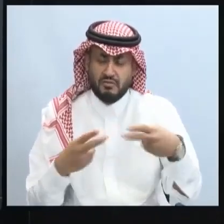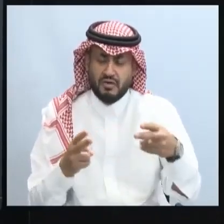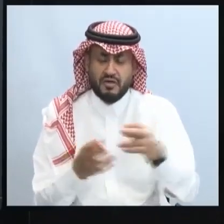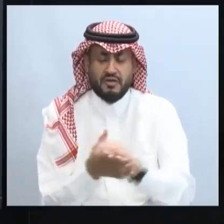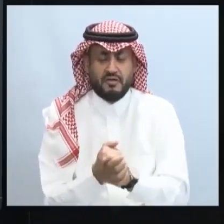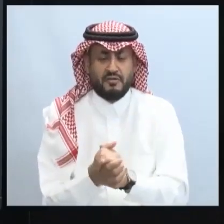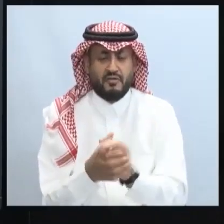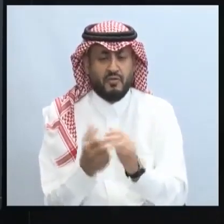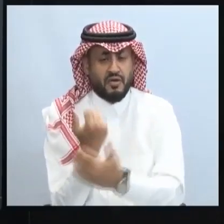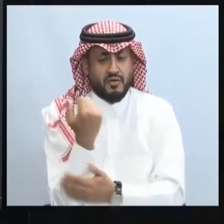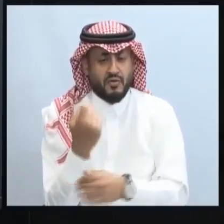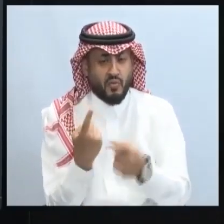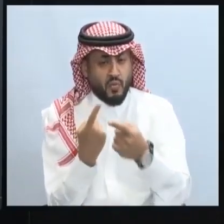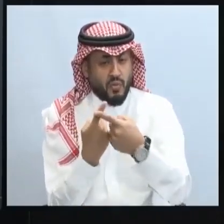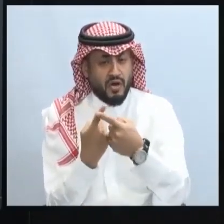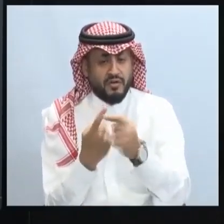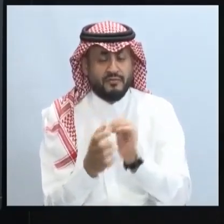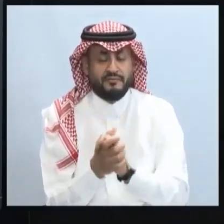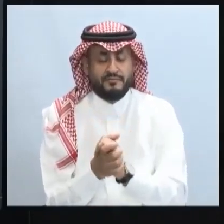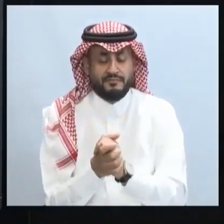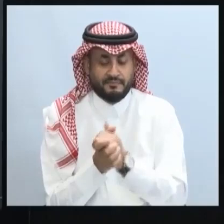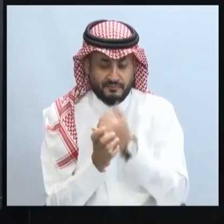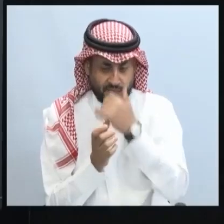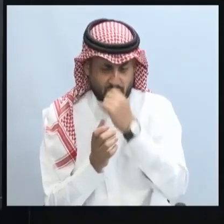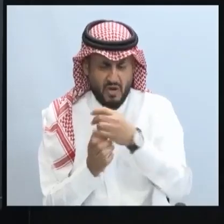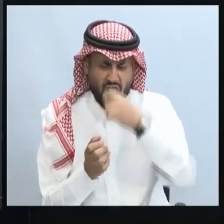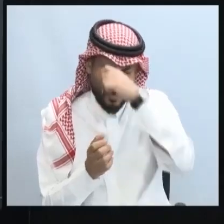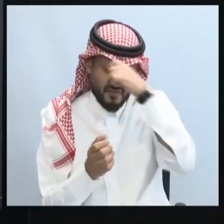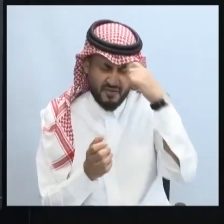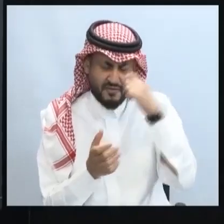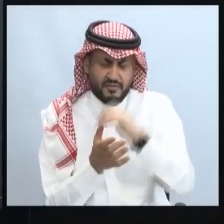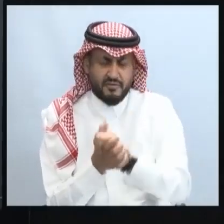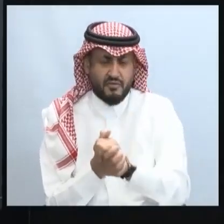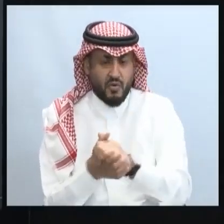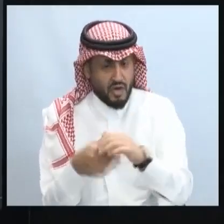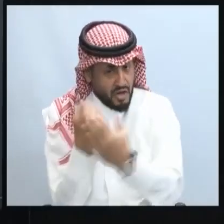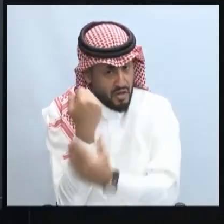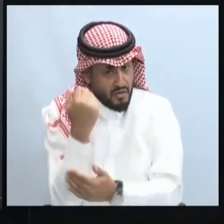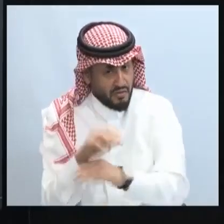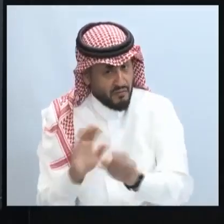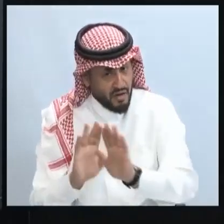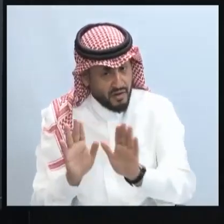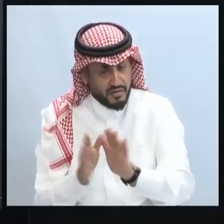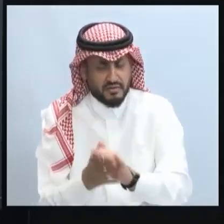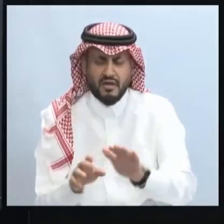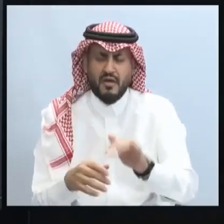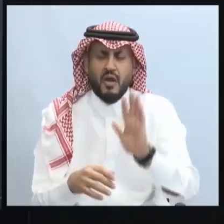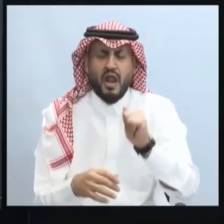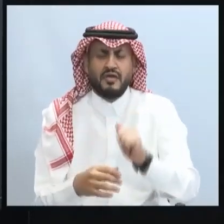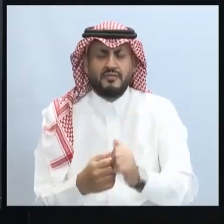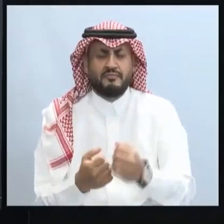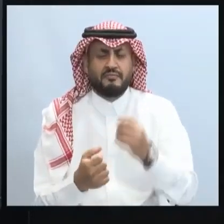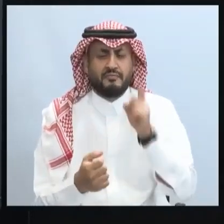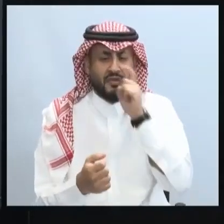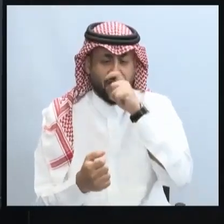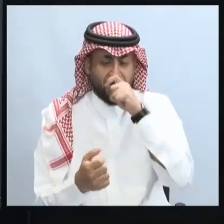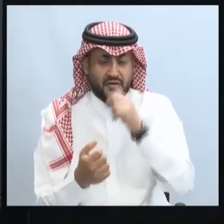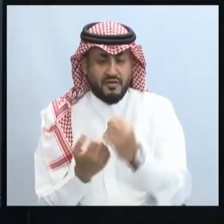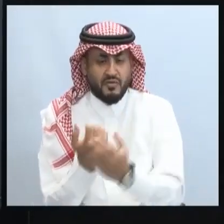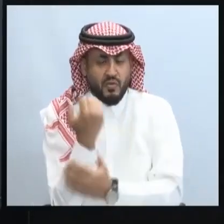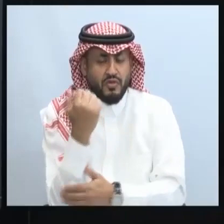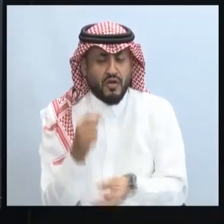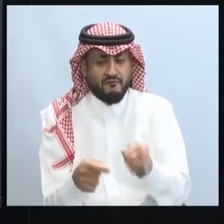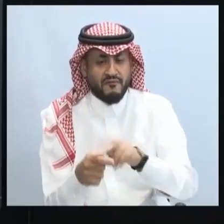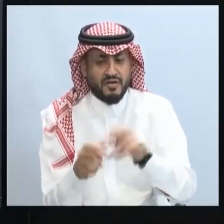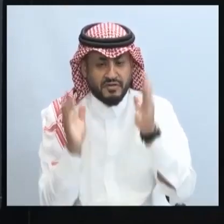الامر او قد يكون مستعجلا او قد يكون متعبا وهو على طهاره فلا يلزمه ان يتوضا لكل صلاه تيسيرا